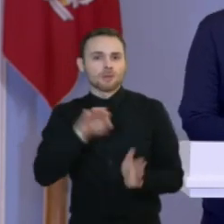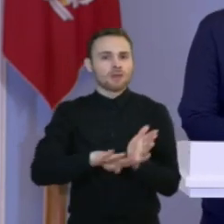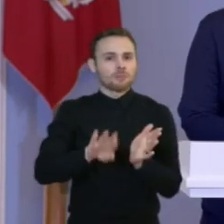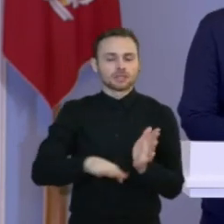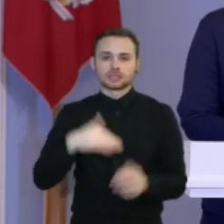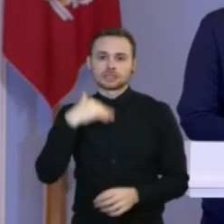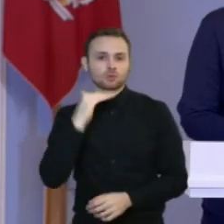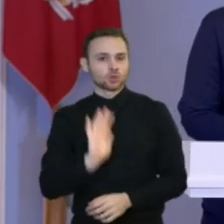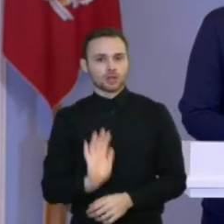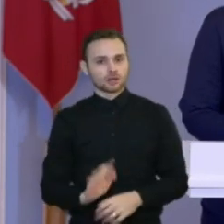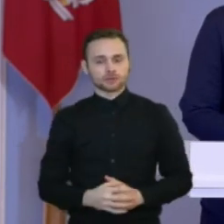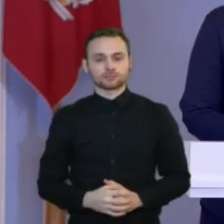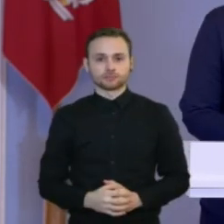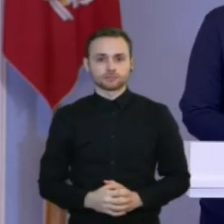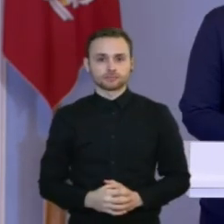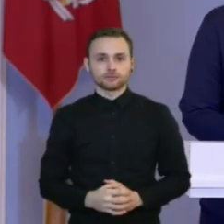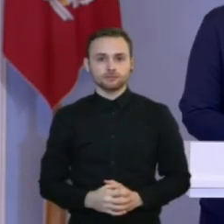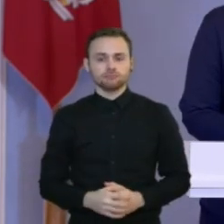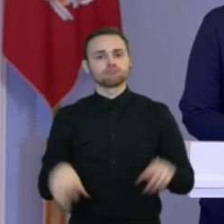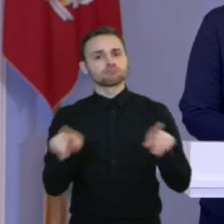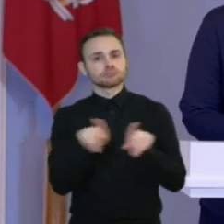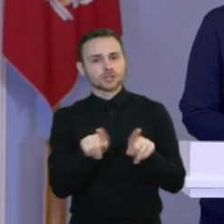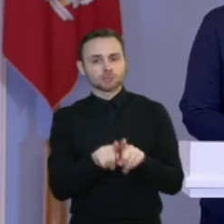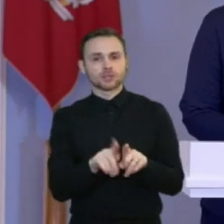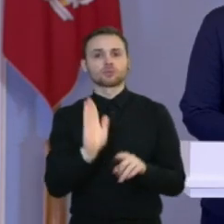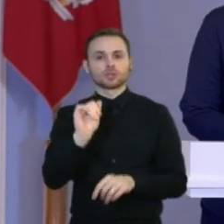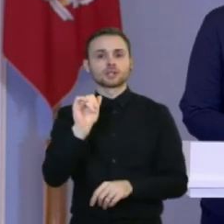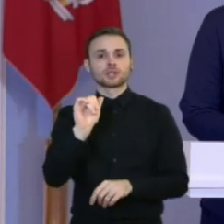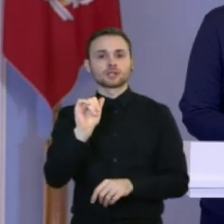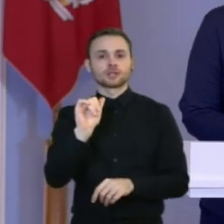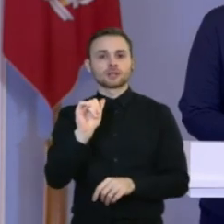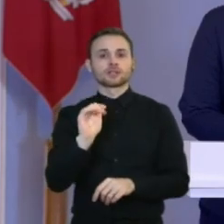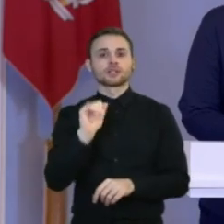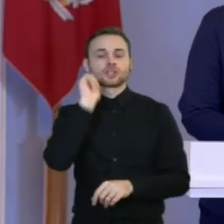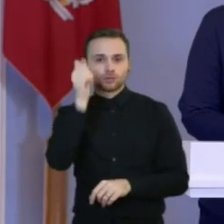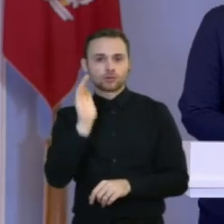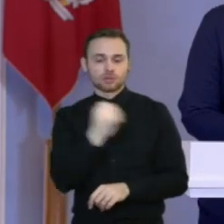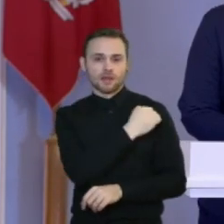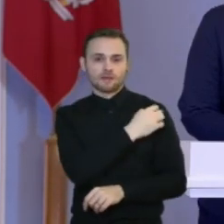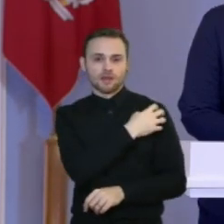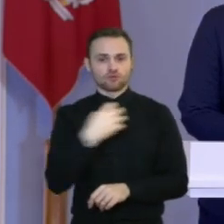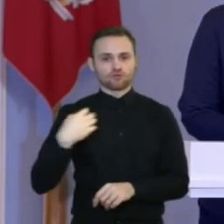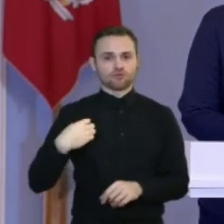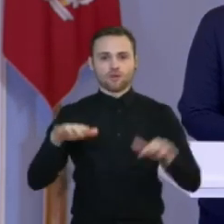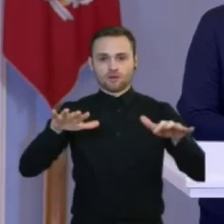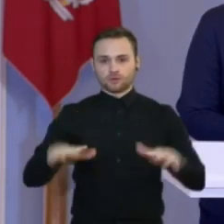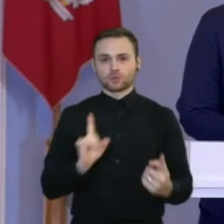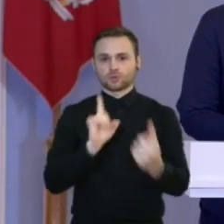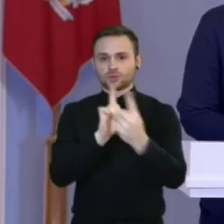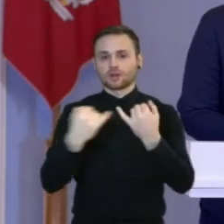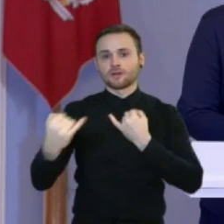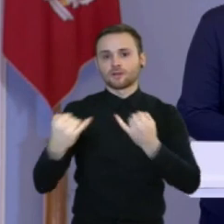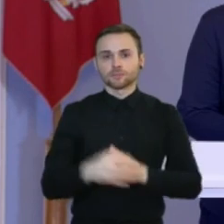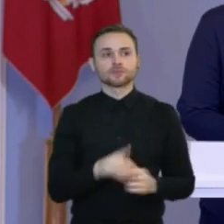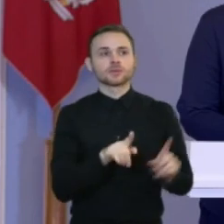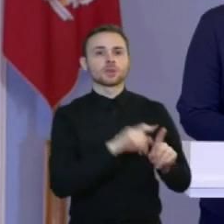nebepakanka. Ir be jokios abejonės apie tai rytoj taip pat kalbėsime B9 susitikime Varšuvoje. Dar noriu.